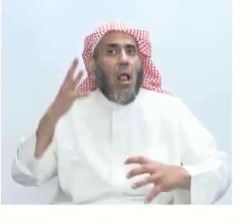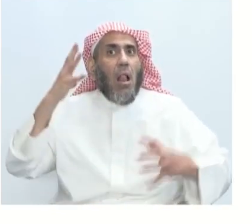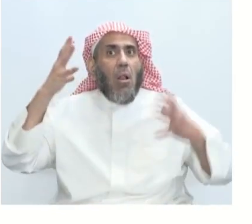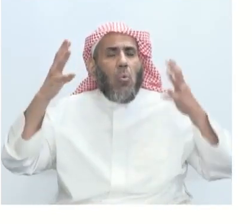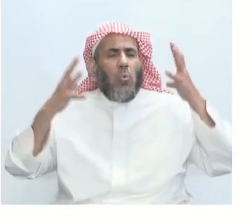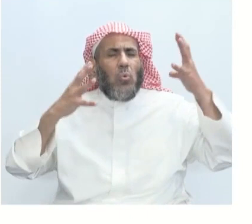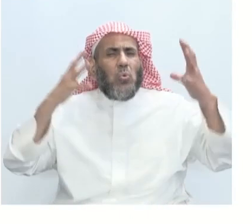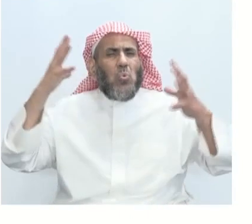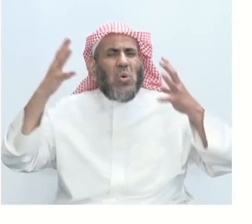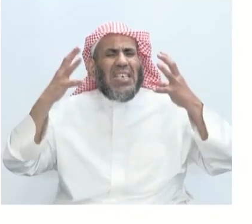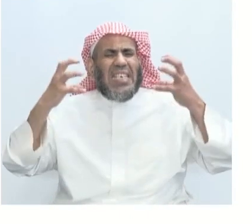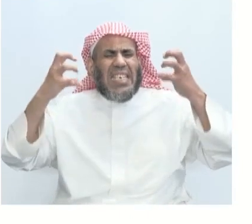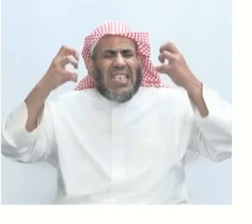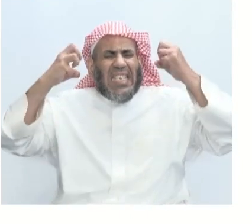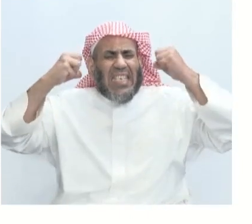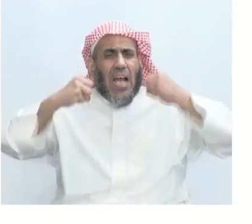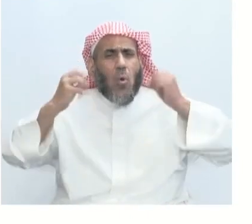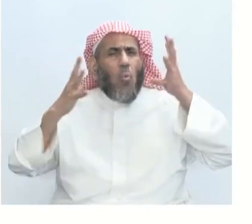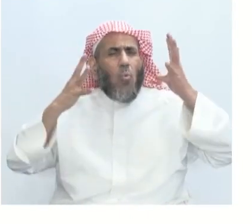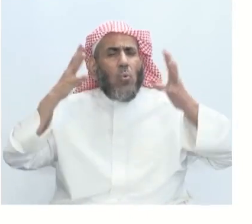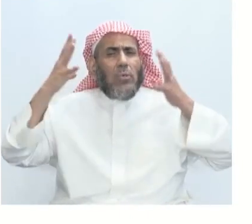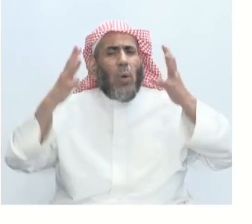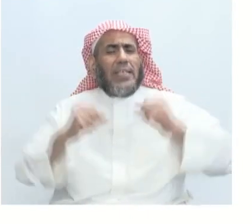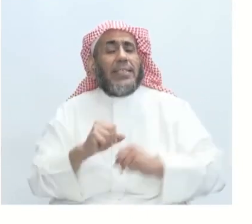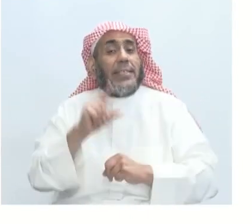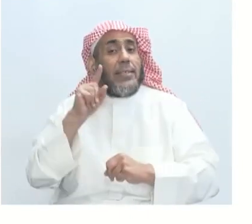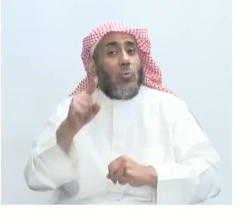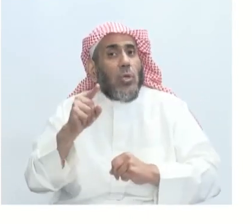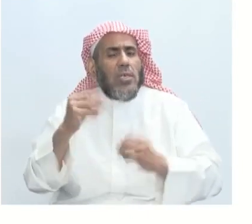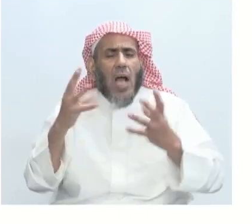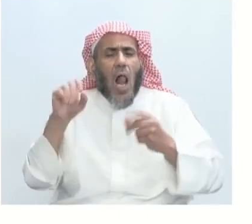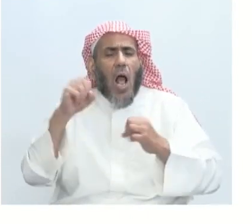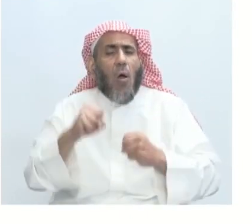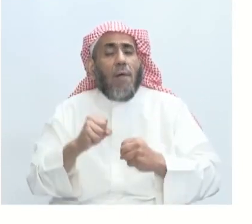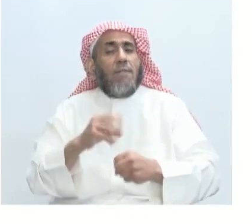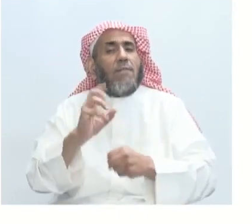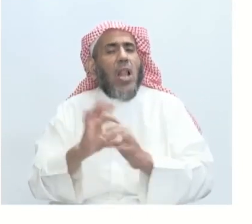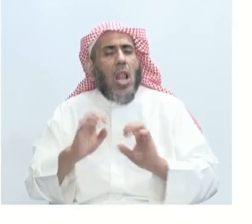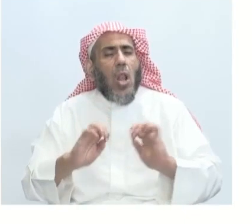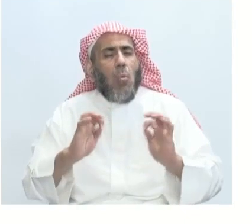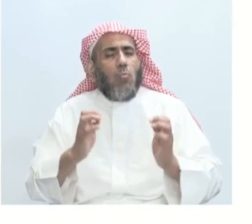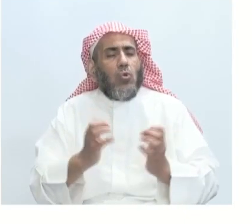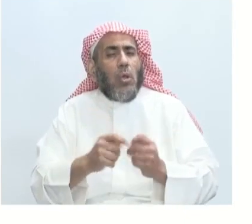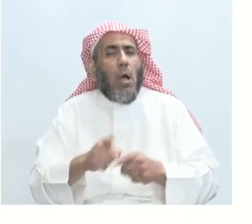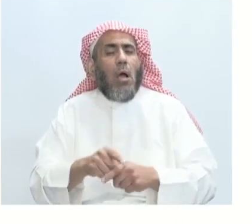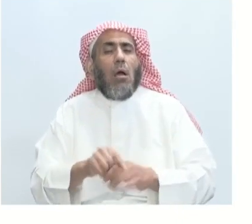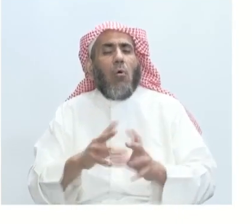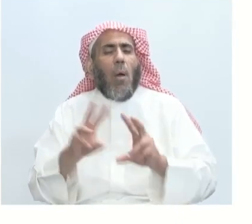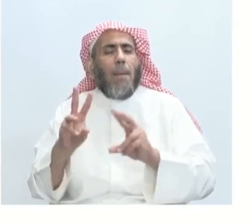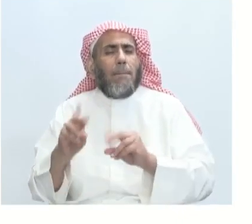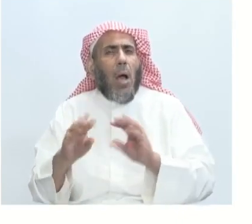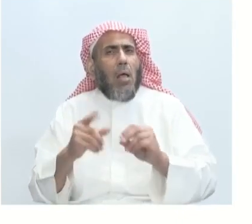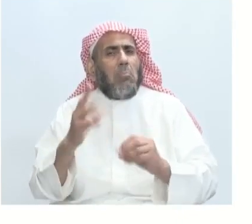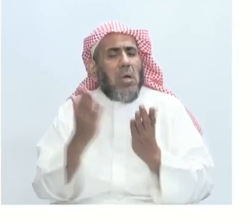القهري وقد سمعتم عن ذلك ابنائي وبنات الطلاب في المجتمع وفي بعض ما